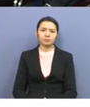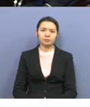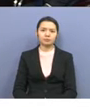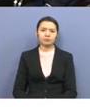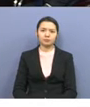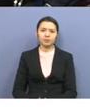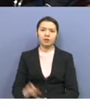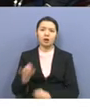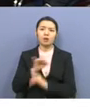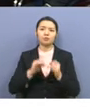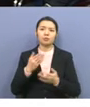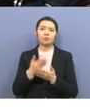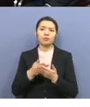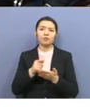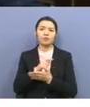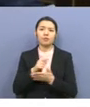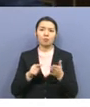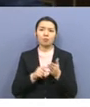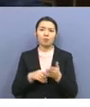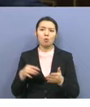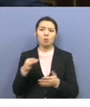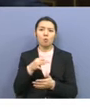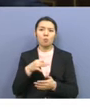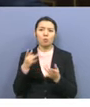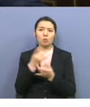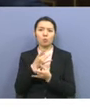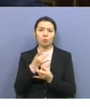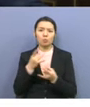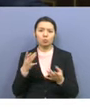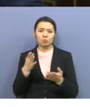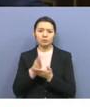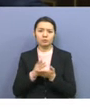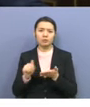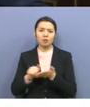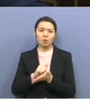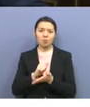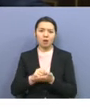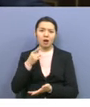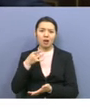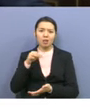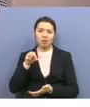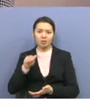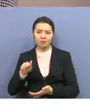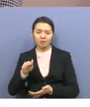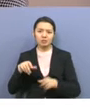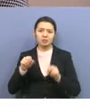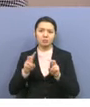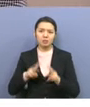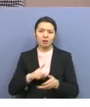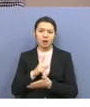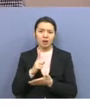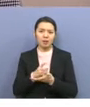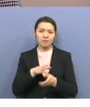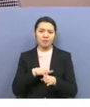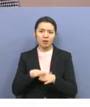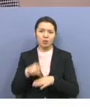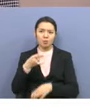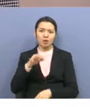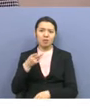Жиында талқылауға ұсынылған сұрақтар бойынша облыстық мәдениет, мұрағат және құжаттамалар басқармасы жетекшісінің міндетін атқарушы